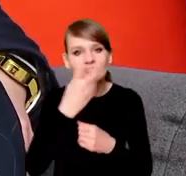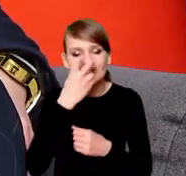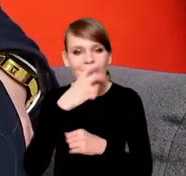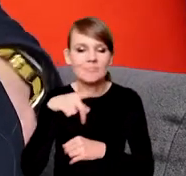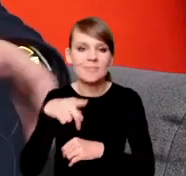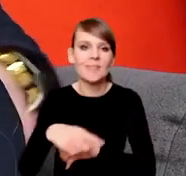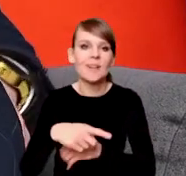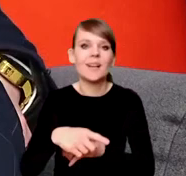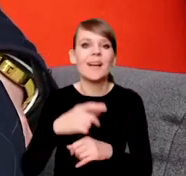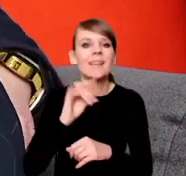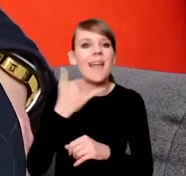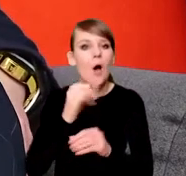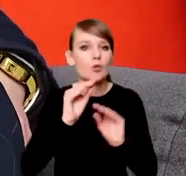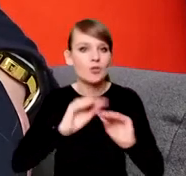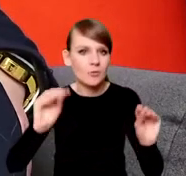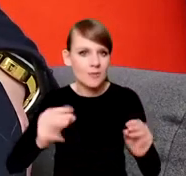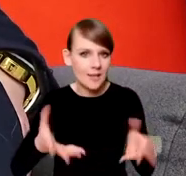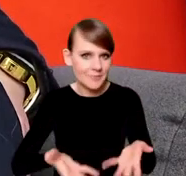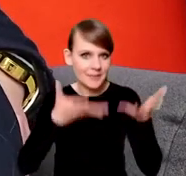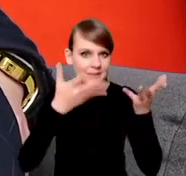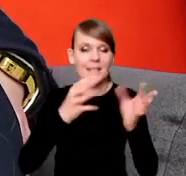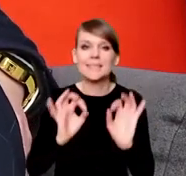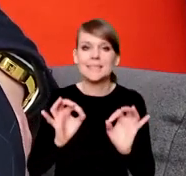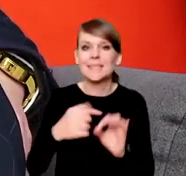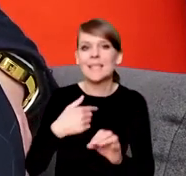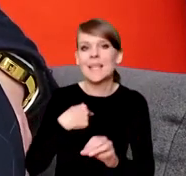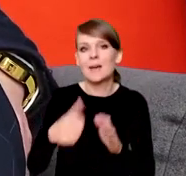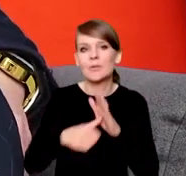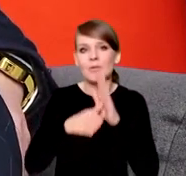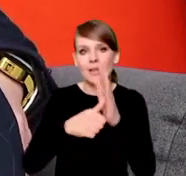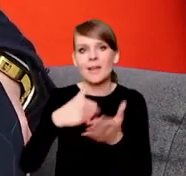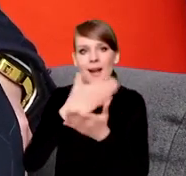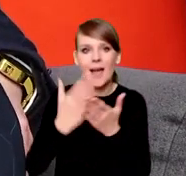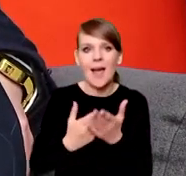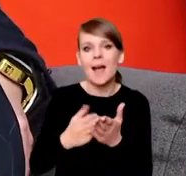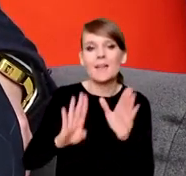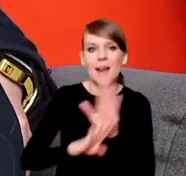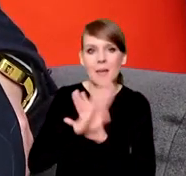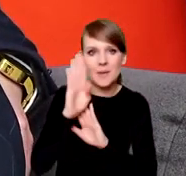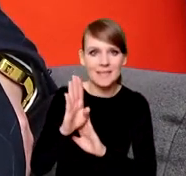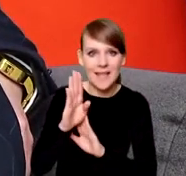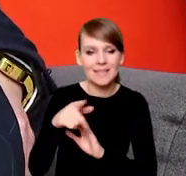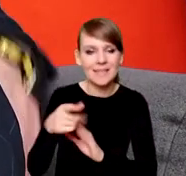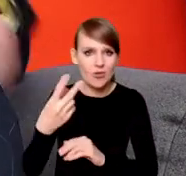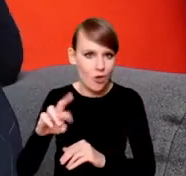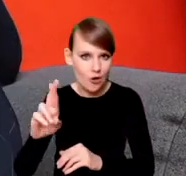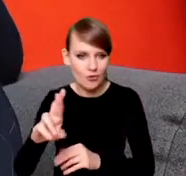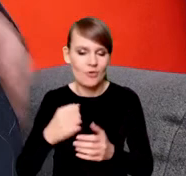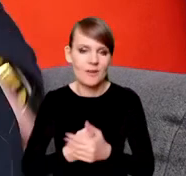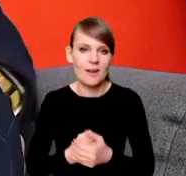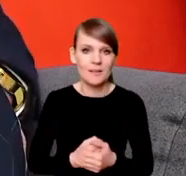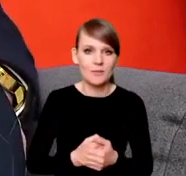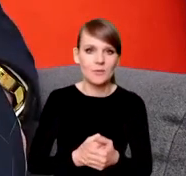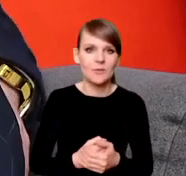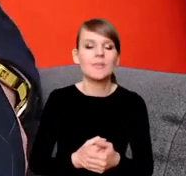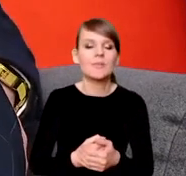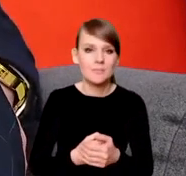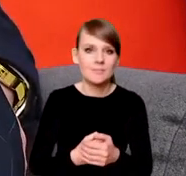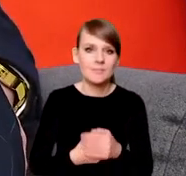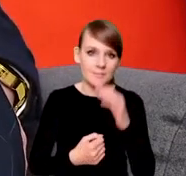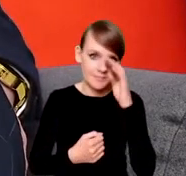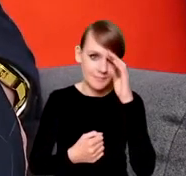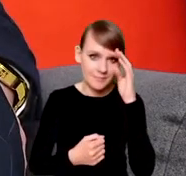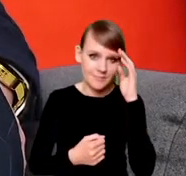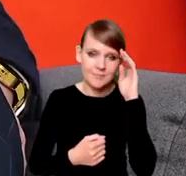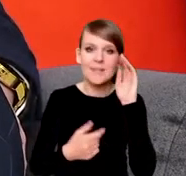jakości kształcenia. No dzisiaj już jako doktorant, przewodniczący Krajowej Reprezentacji Doktorantów i zawsze To moja osobista